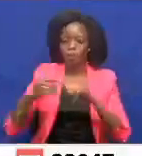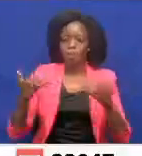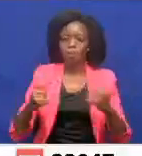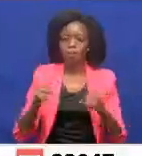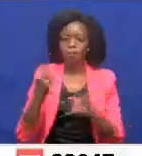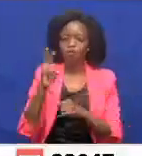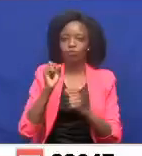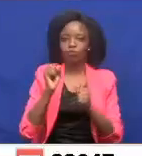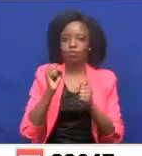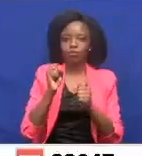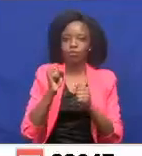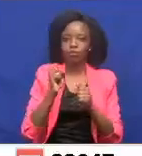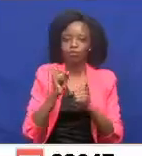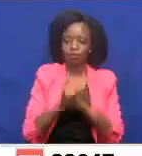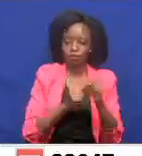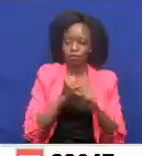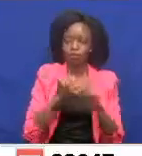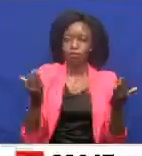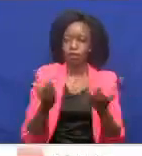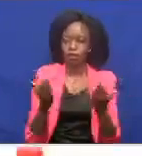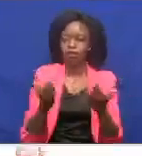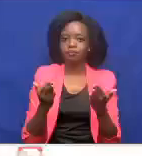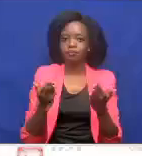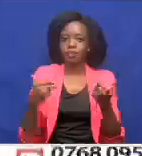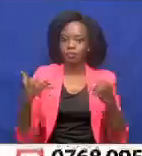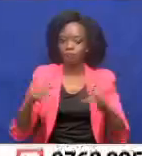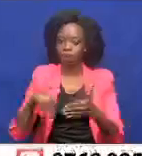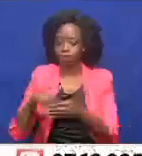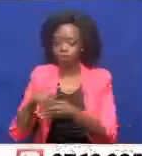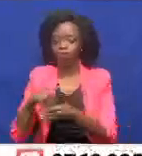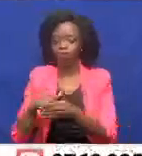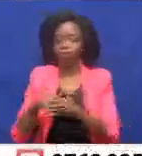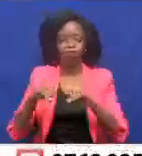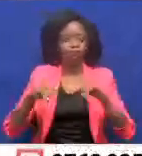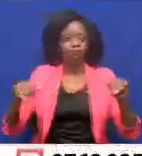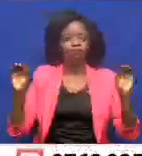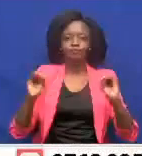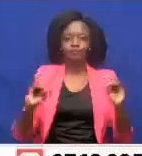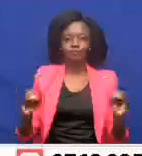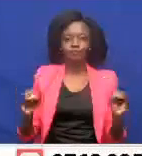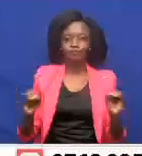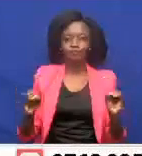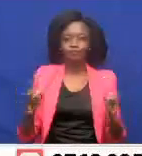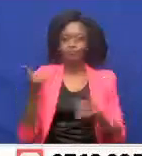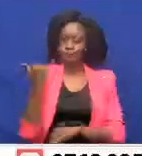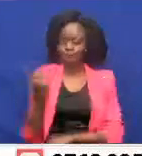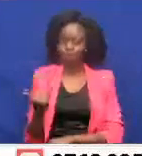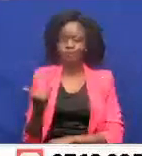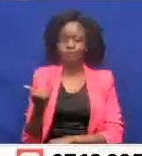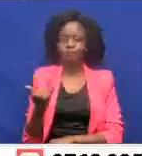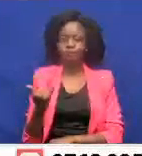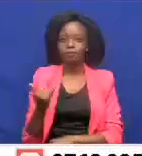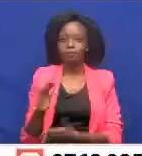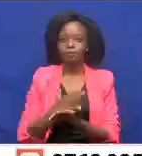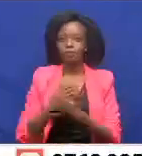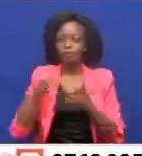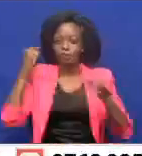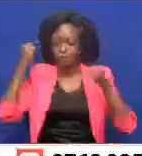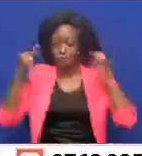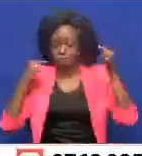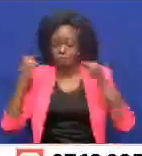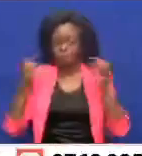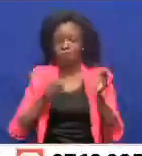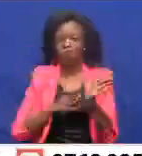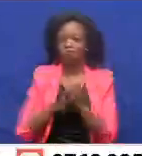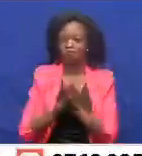the 20th century, the days when he and street football were inseparable. Then, a teenager in the informal settlement of Mathare, Mulama's